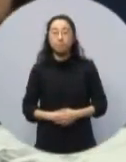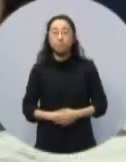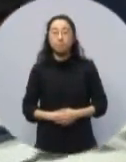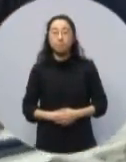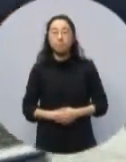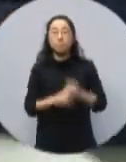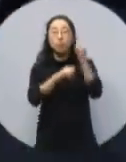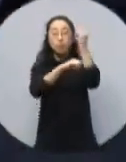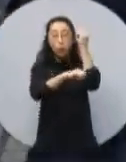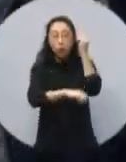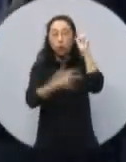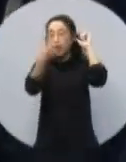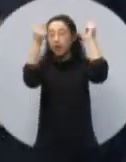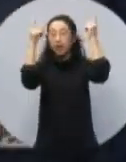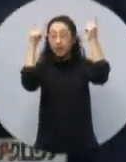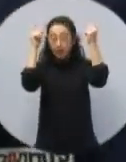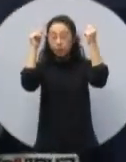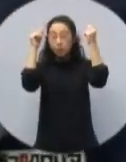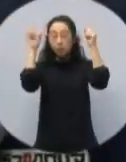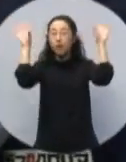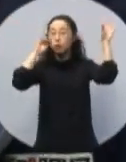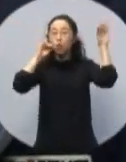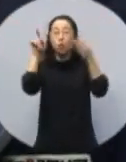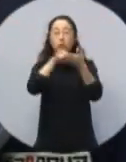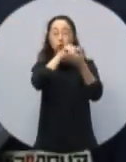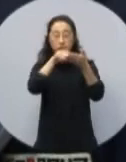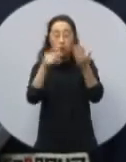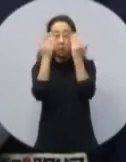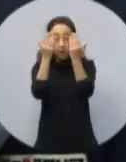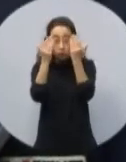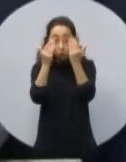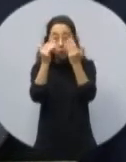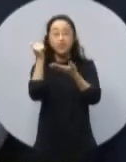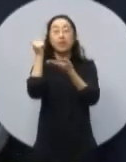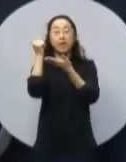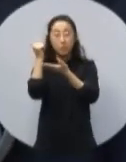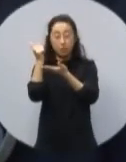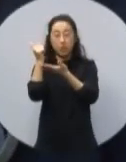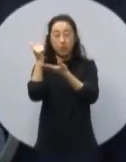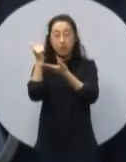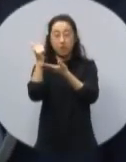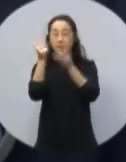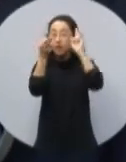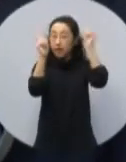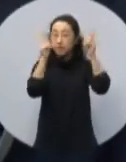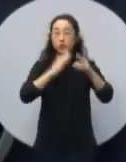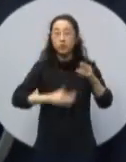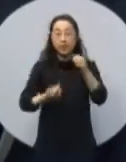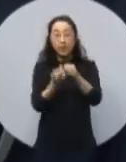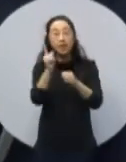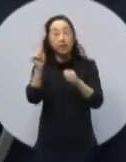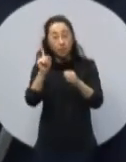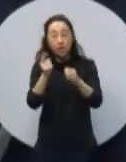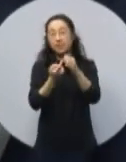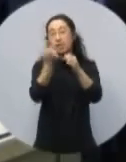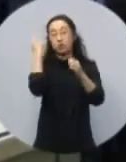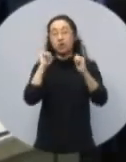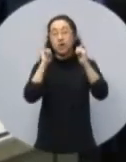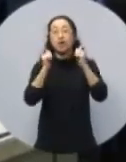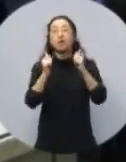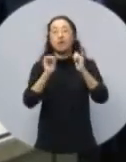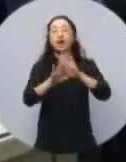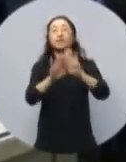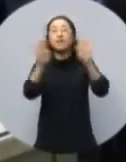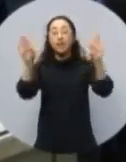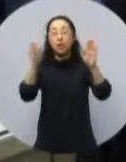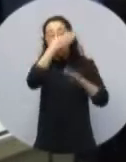もともと大学で情報処理を専攻していた山内さんが、こちらの会社を知ったきっかけは、昨年に開催